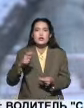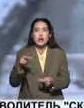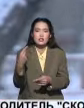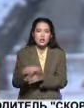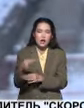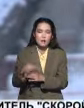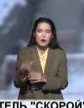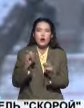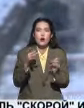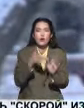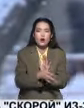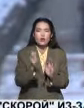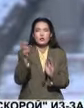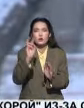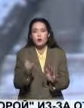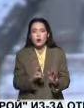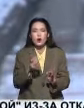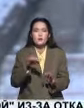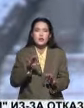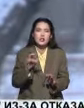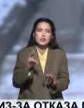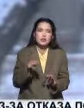уходят на золото, на биткоины и на другие